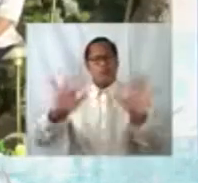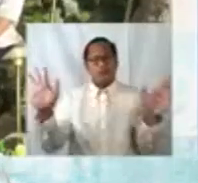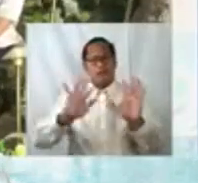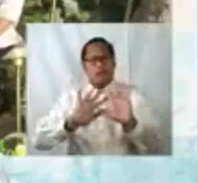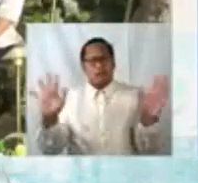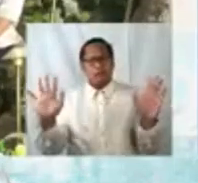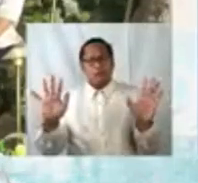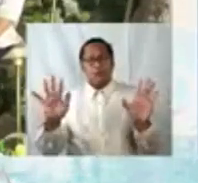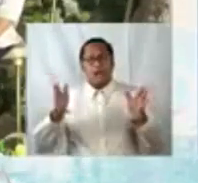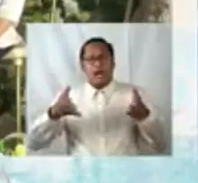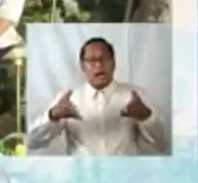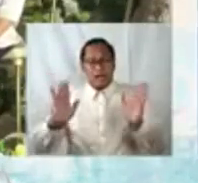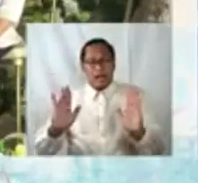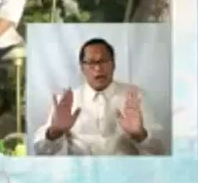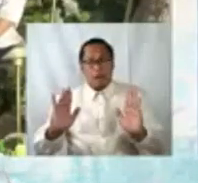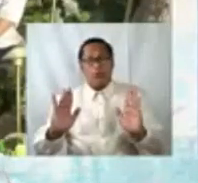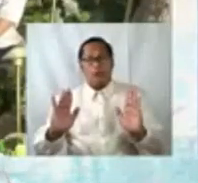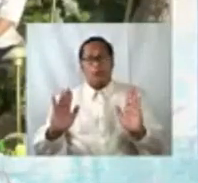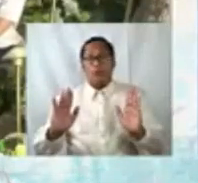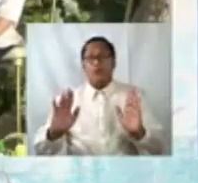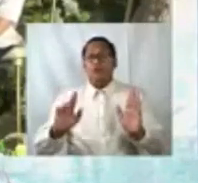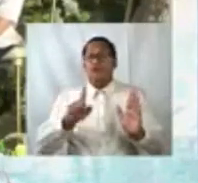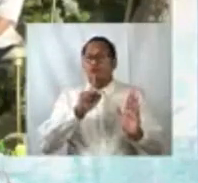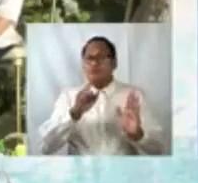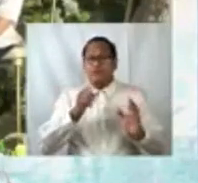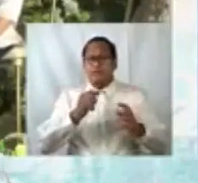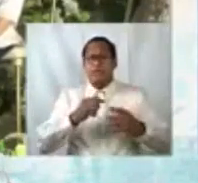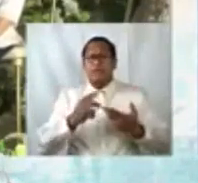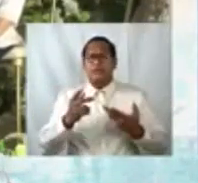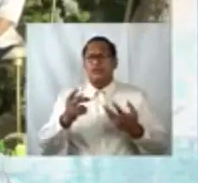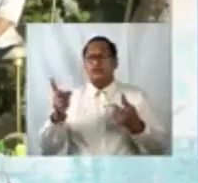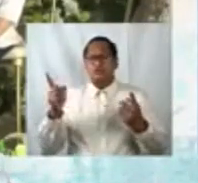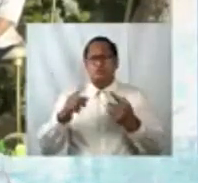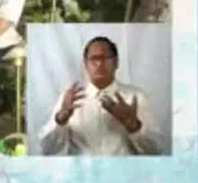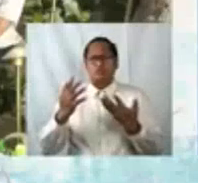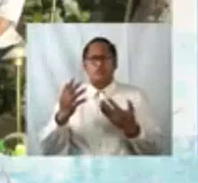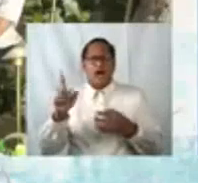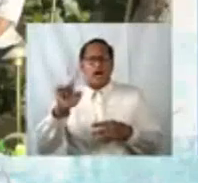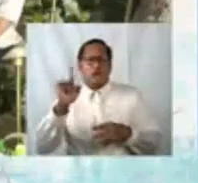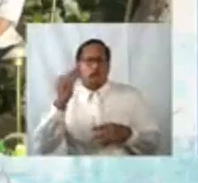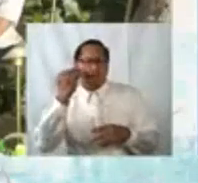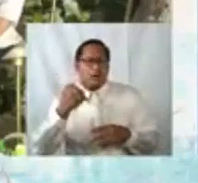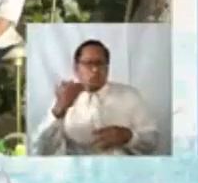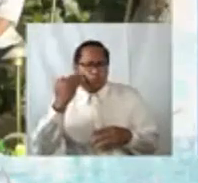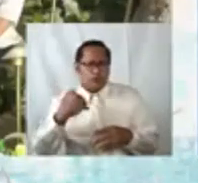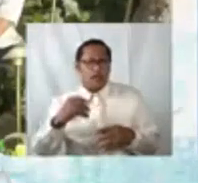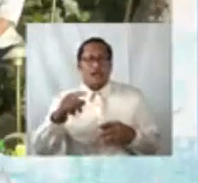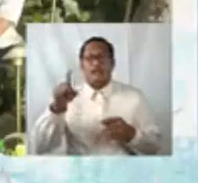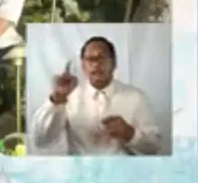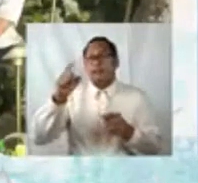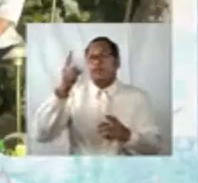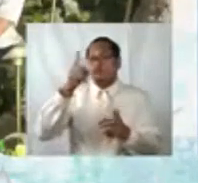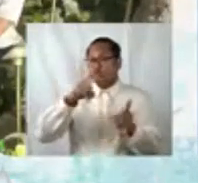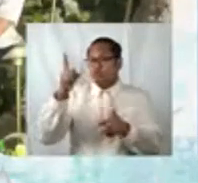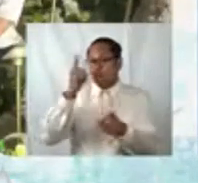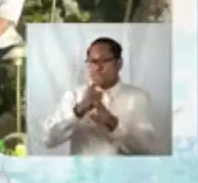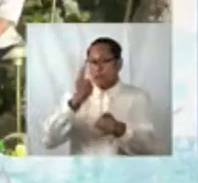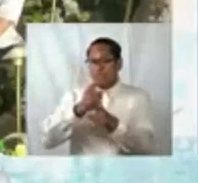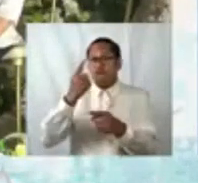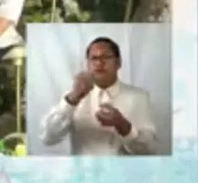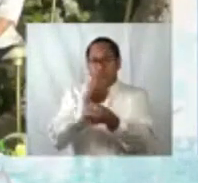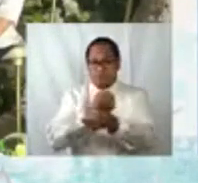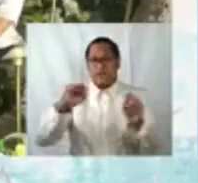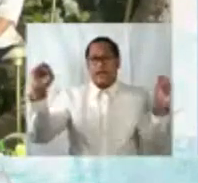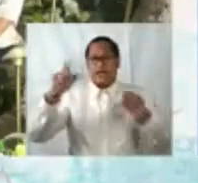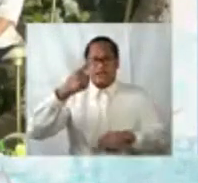Wag nating hayaan na magpigil tayo ng ating mga pagkukulang upang gawin ng tama para sa ikalalayan ng bayan.